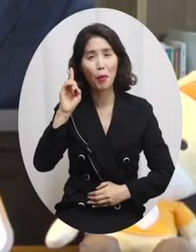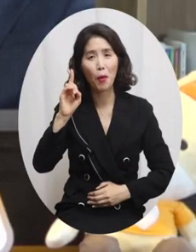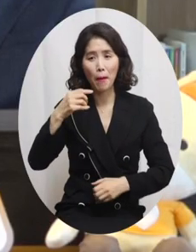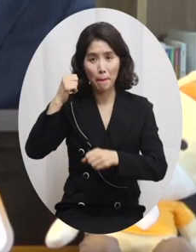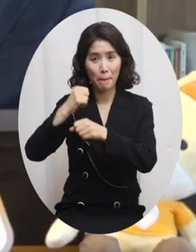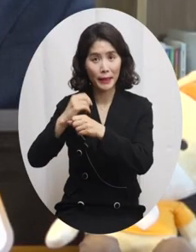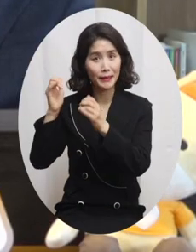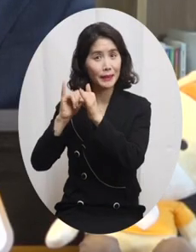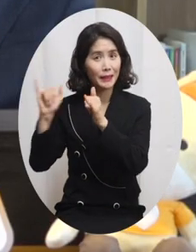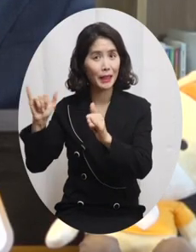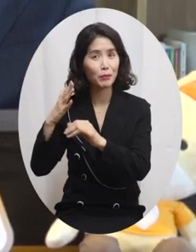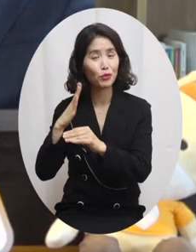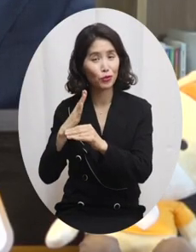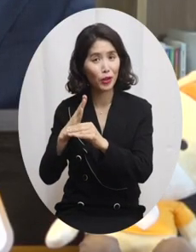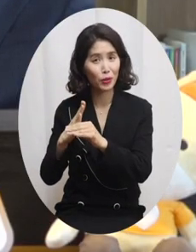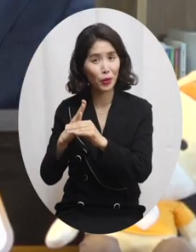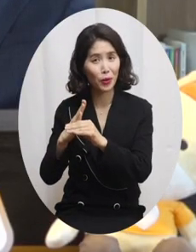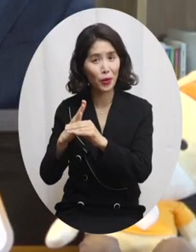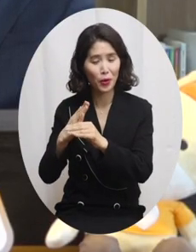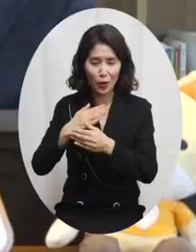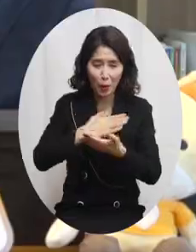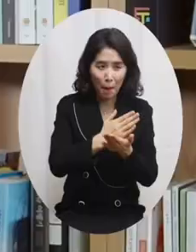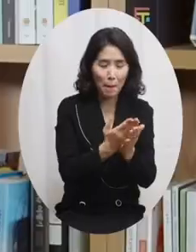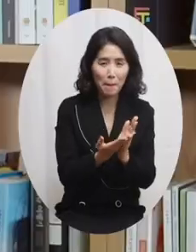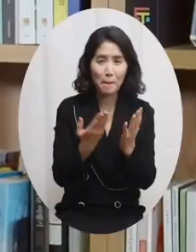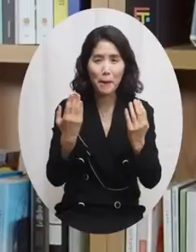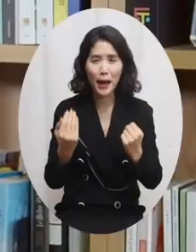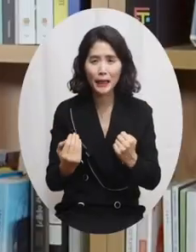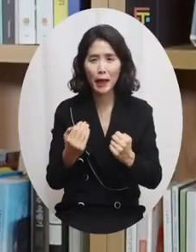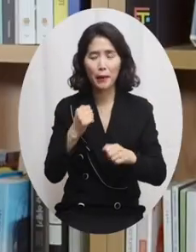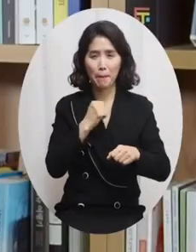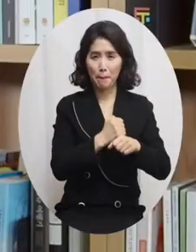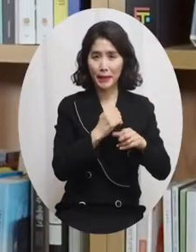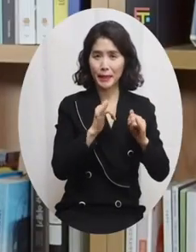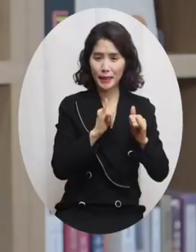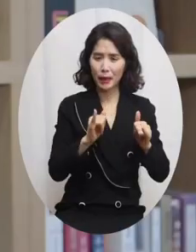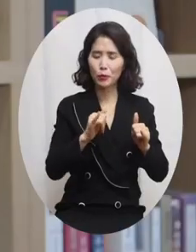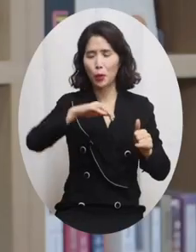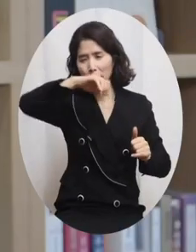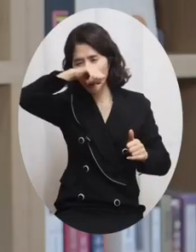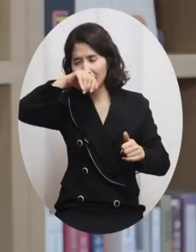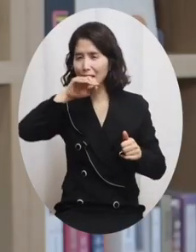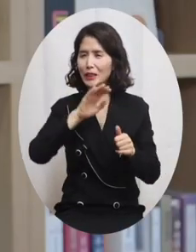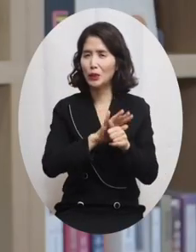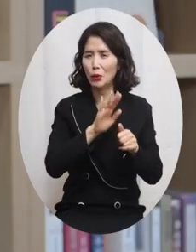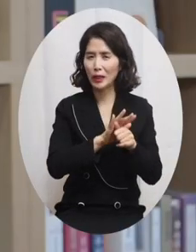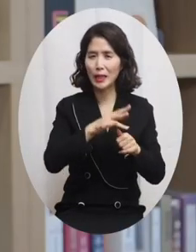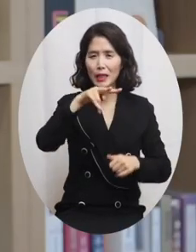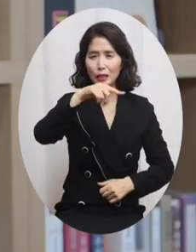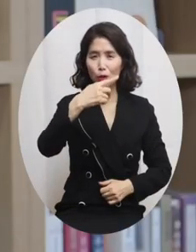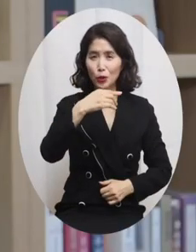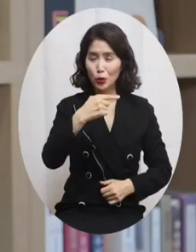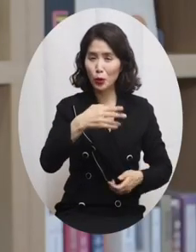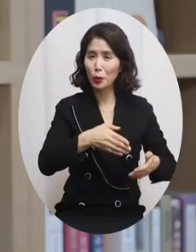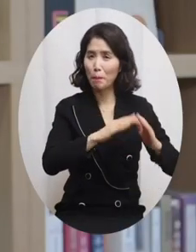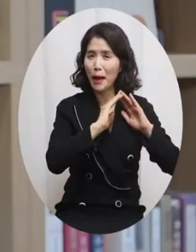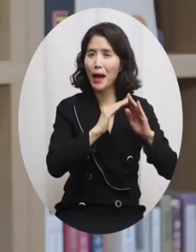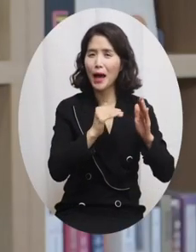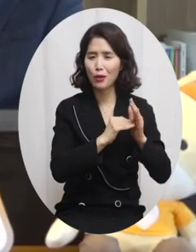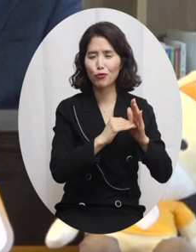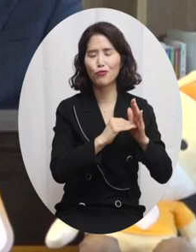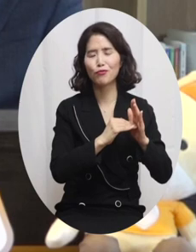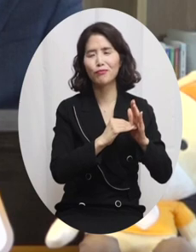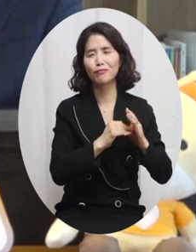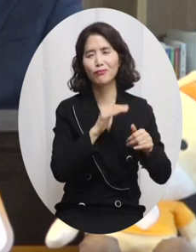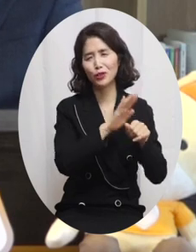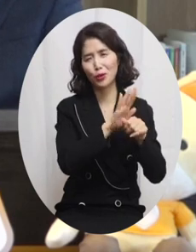제작자 중에서도 제작 여러 파트들 중에서도 작가분들을 지원하는 지원 스튜디오도 그렇죠. 스토리 예. 작가 하우스로 예. 저희가